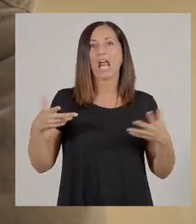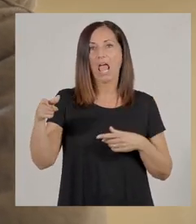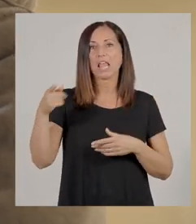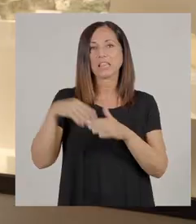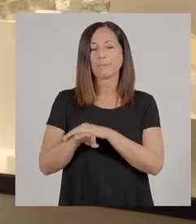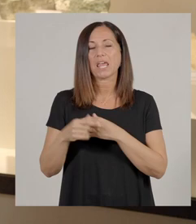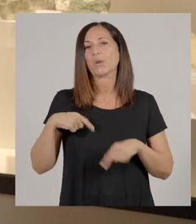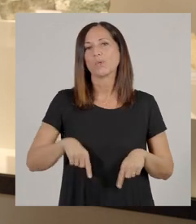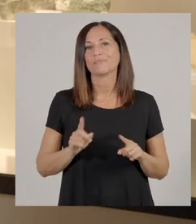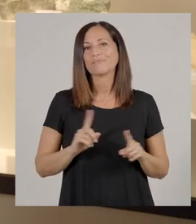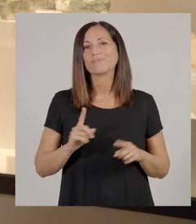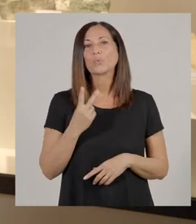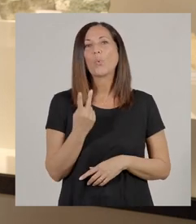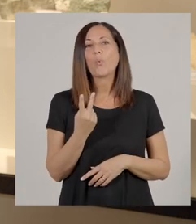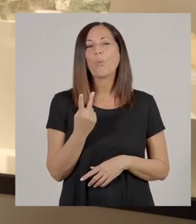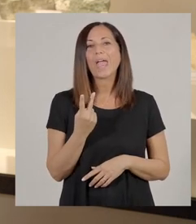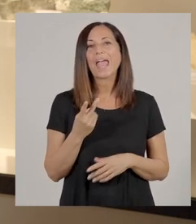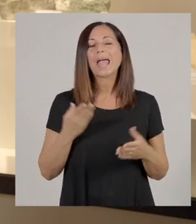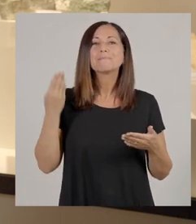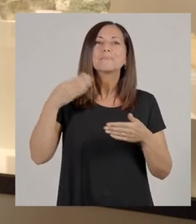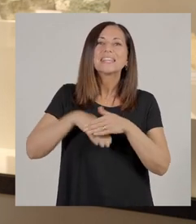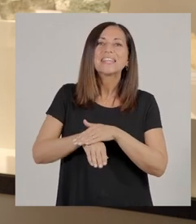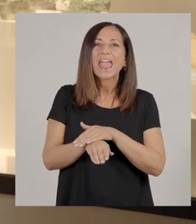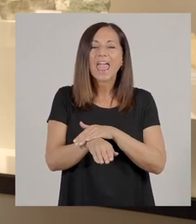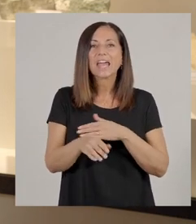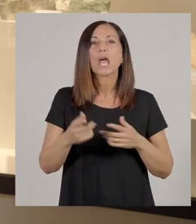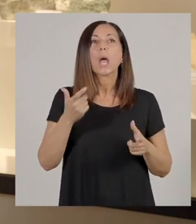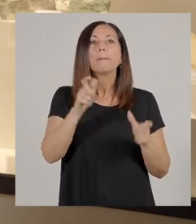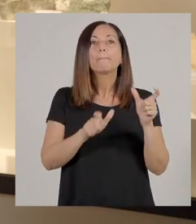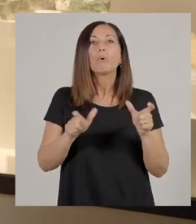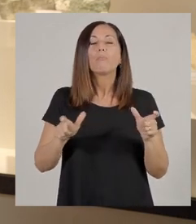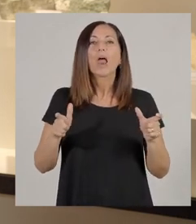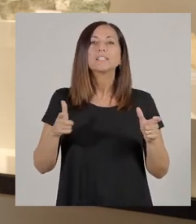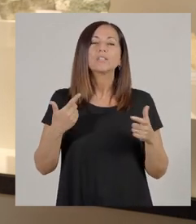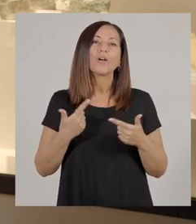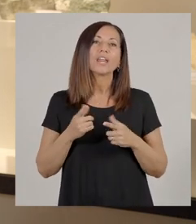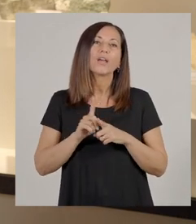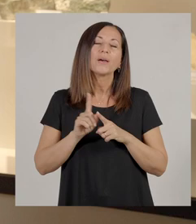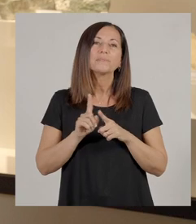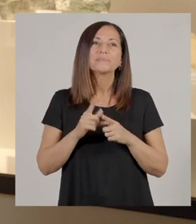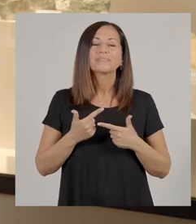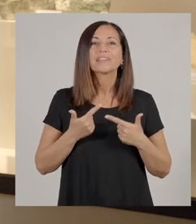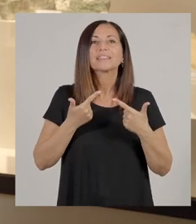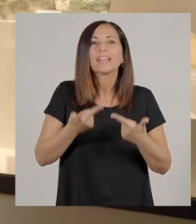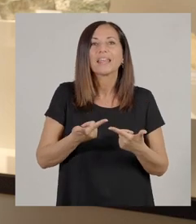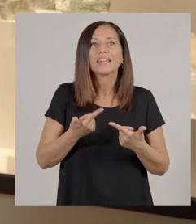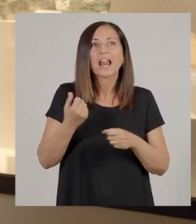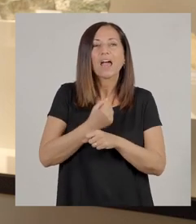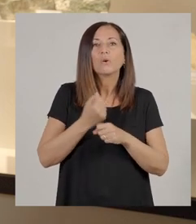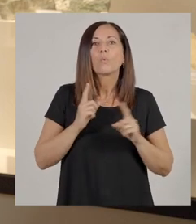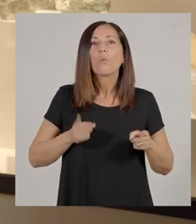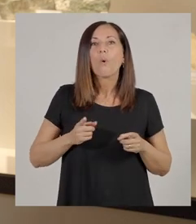Abbadia. Qui c'erano due miniere, però la popolazione era dedicata anche